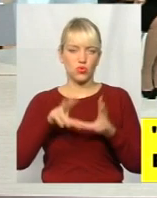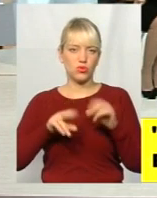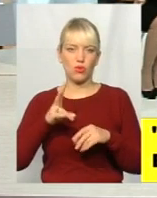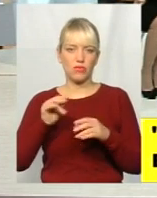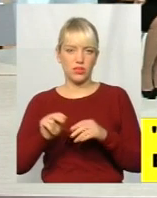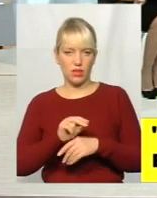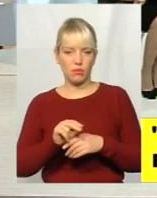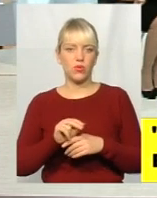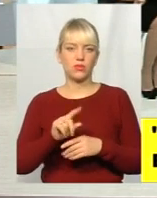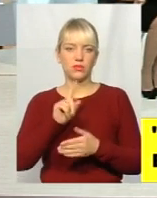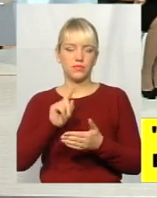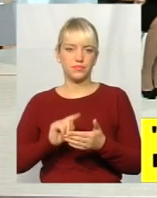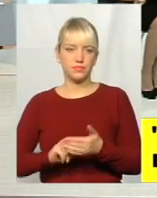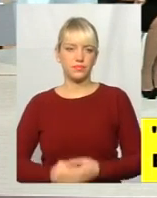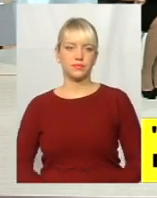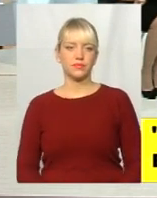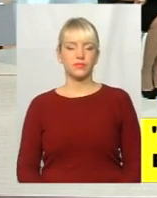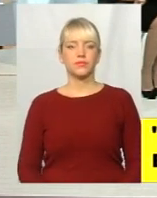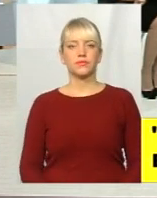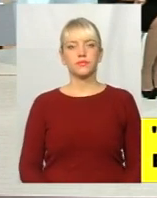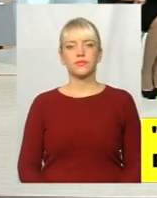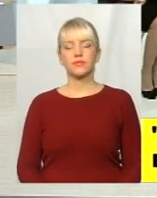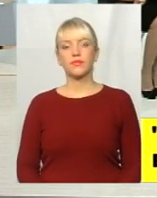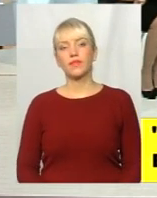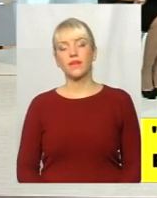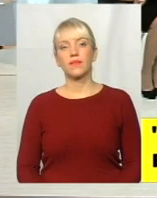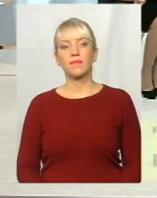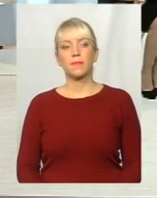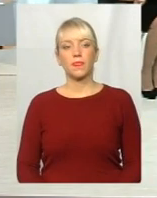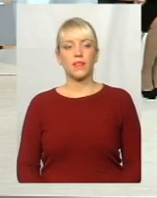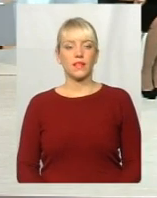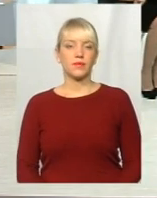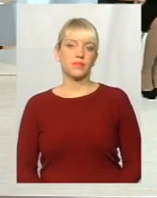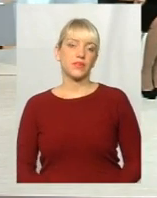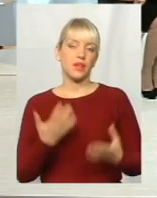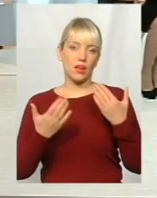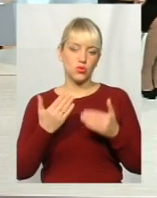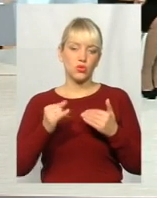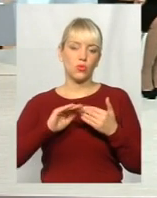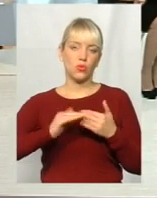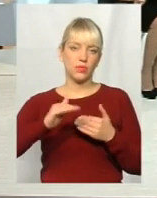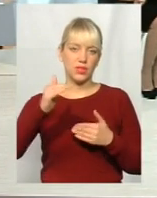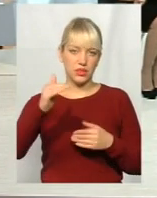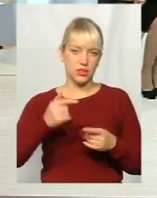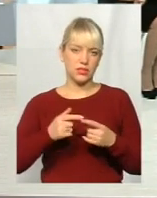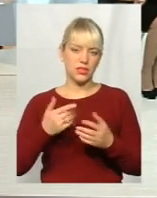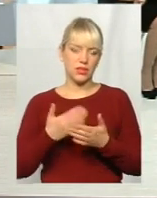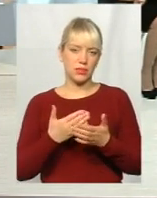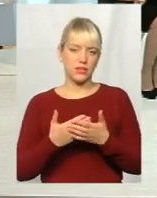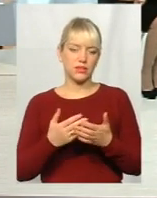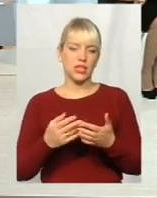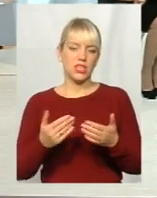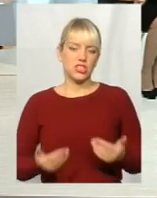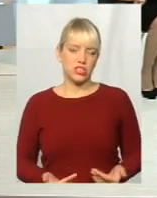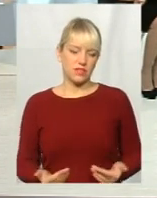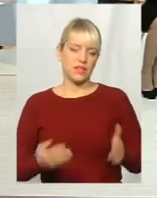відбувається? Пані Наталі? Ну, власне кажучи, якщо в під'їзді живе навіть 10% людей,